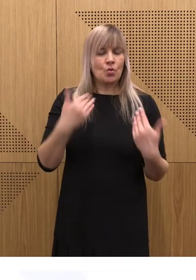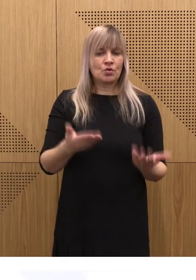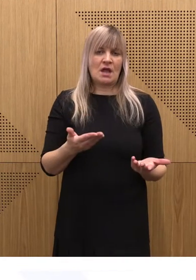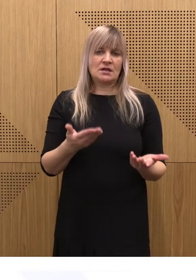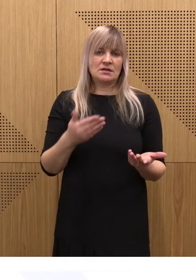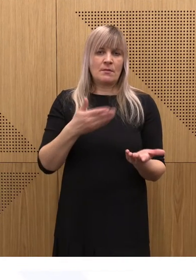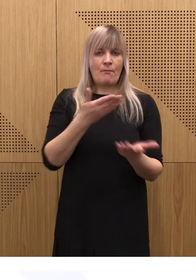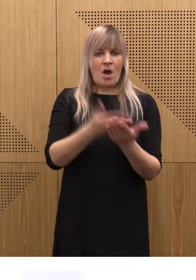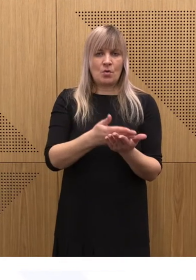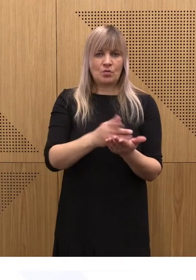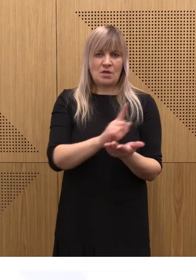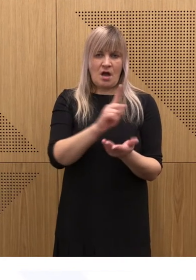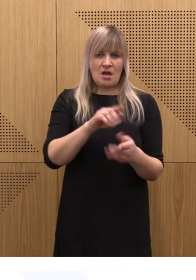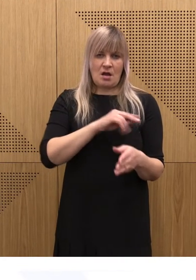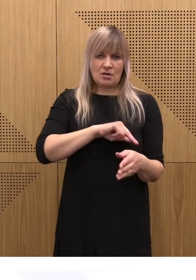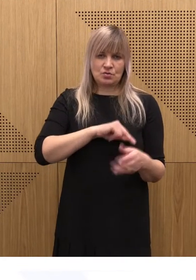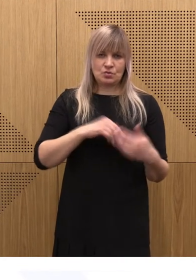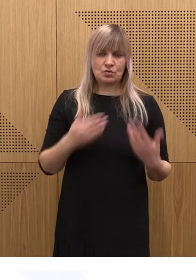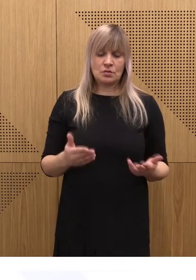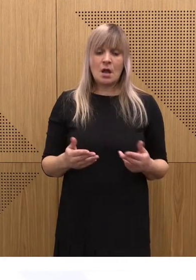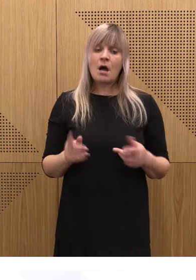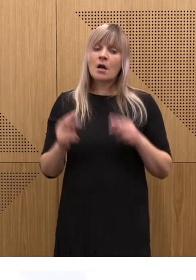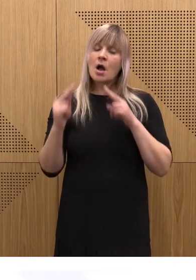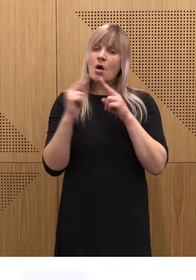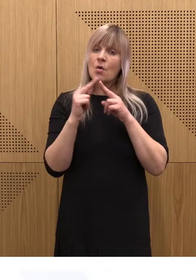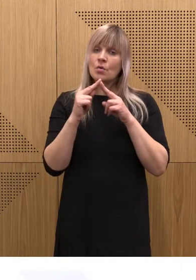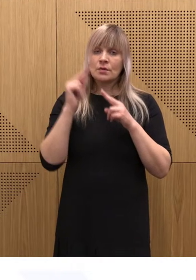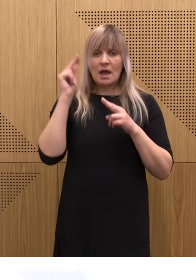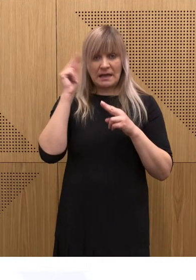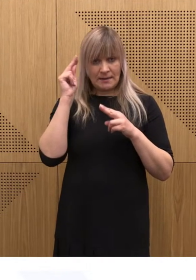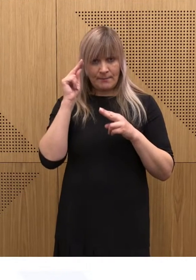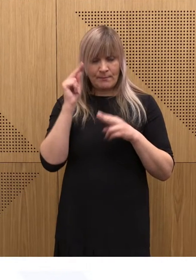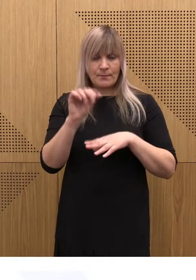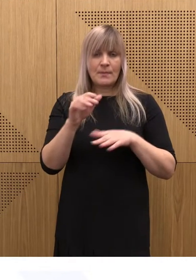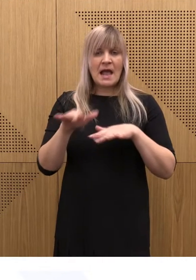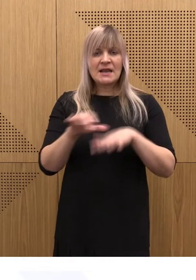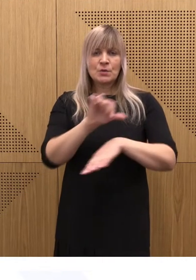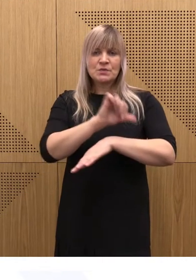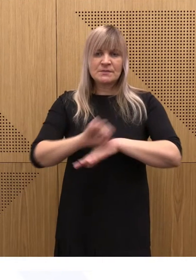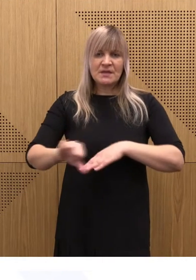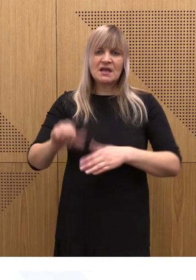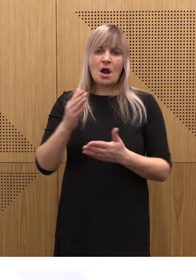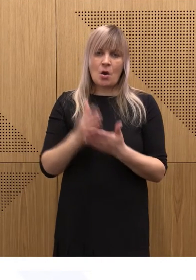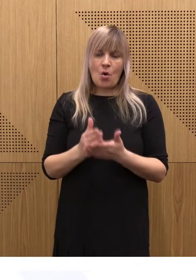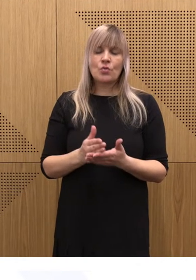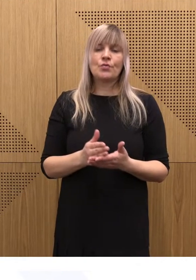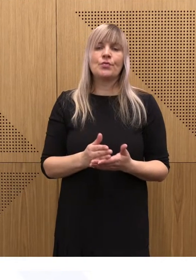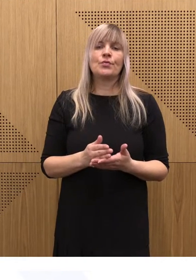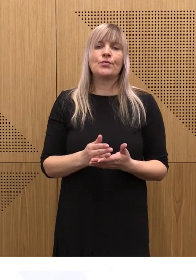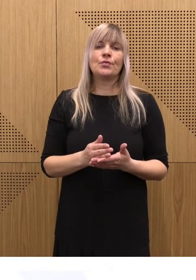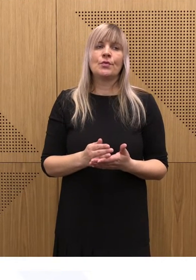nüüd kontaktõpet, ka siin on teatud erisused. Et liikumispiirang on täielikult siis